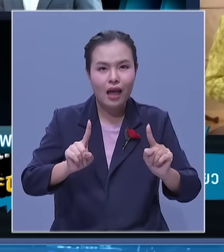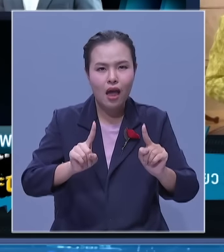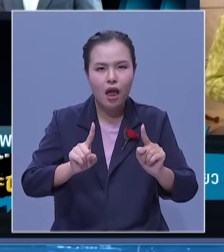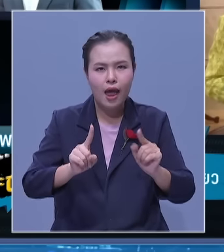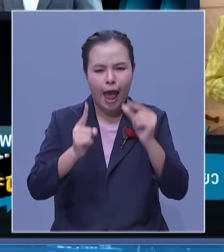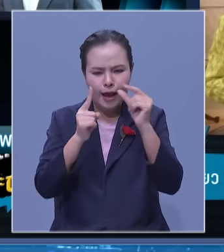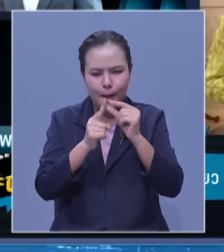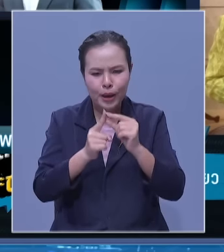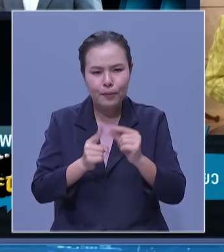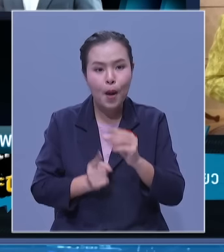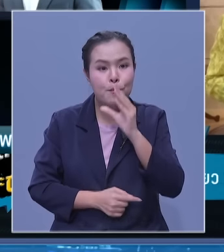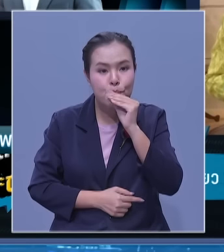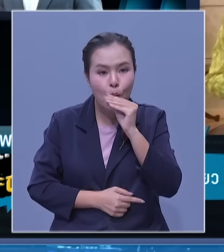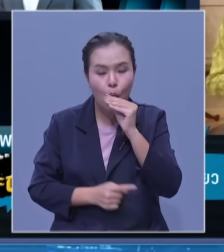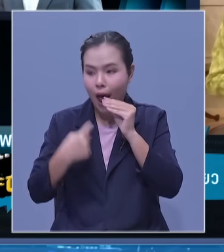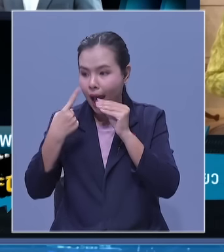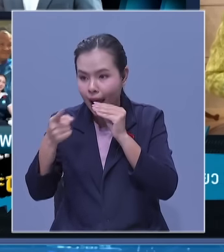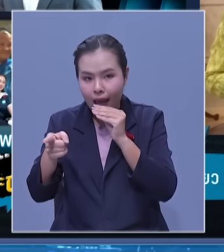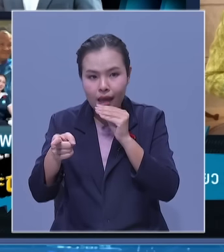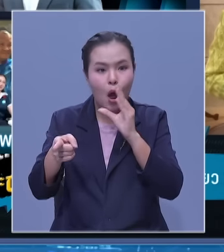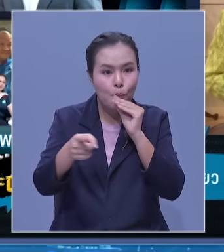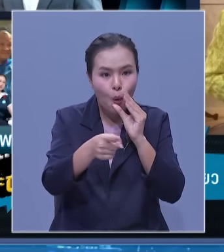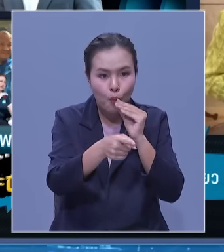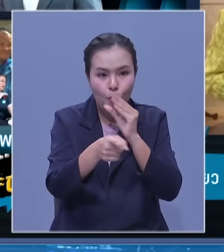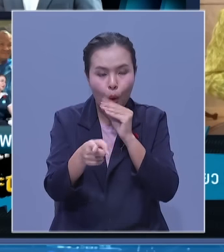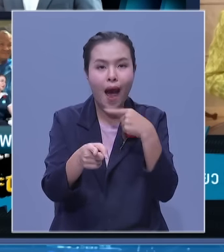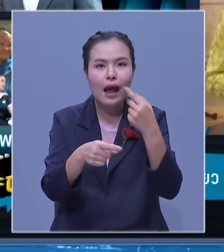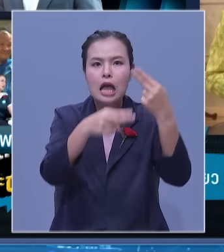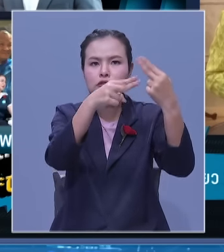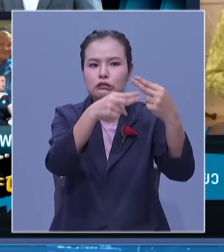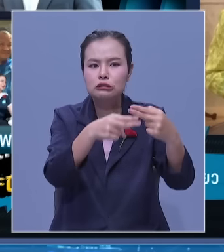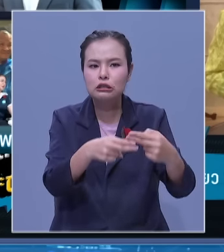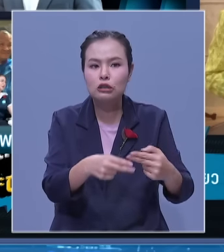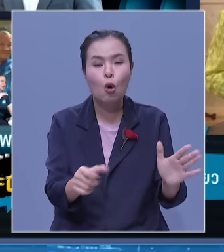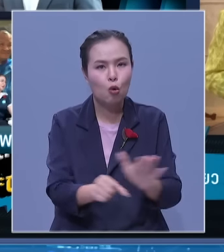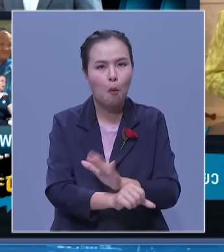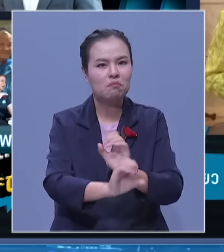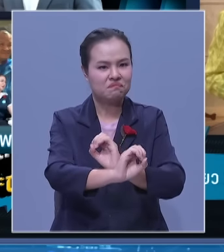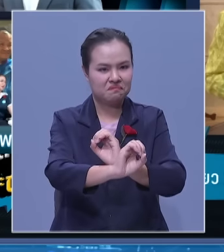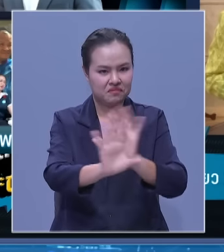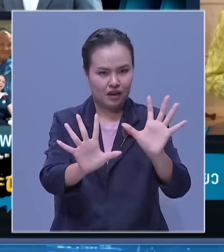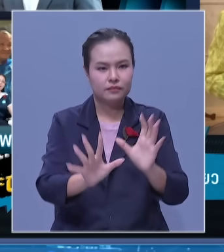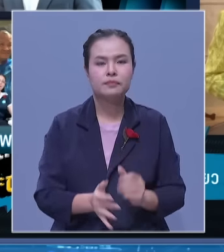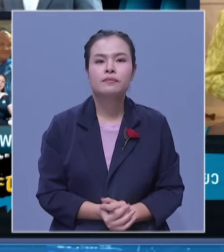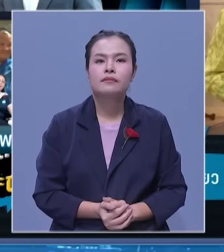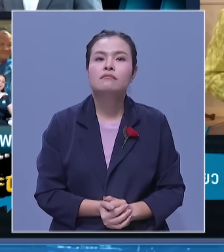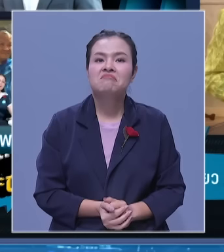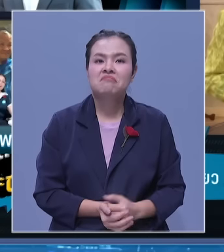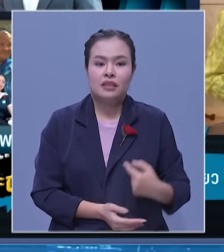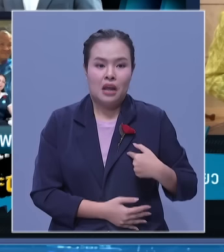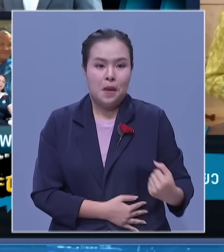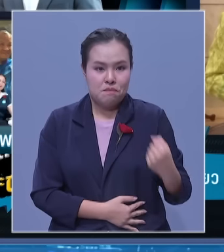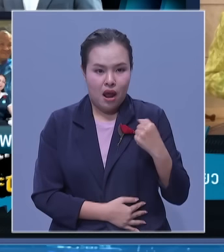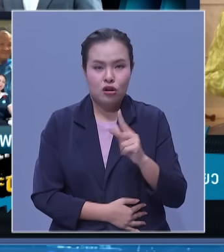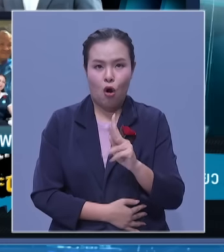คำพูดคุณจอยใครพูดประโยคไหนยังไงบ้างคือมันมีข้อมูลครบ ชัดเจนมากสสเท่งบอกว่าค่อนข้างมั่นใจว่